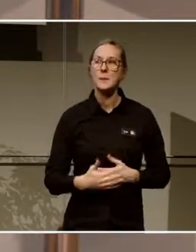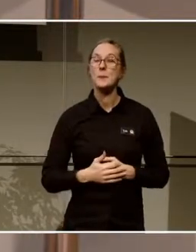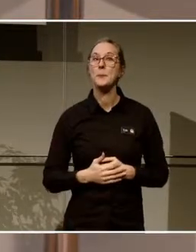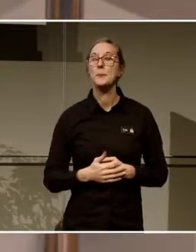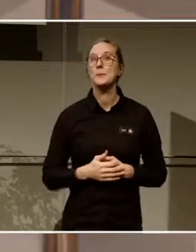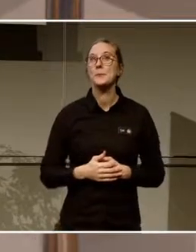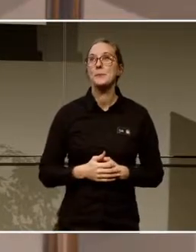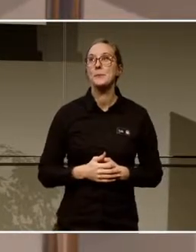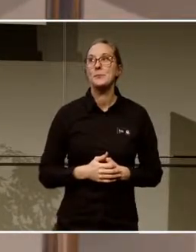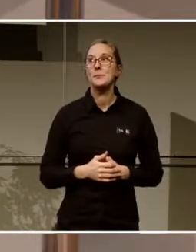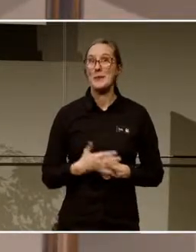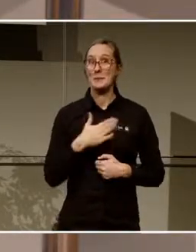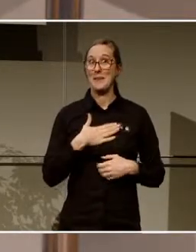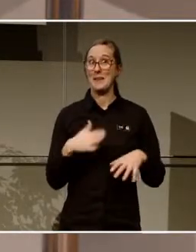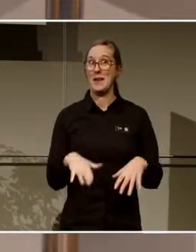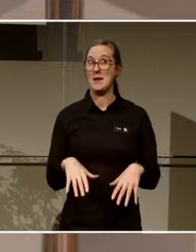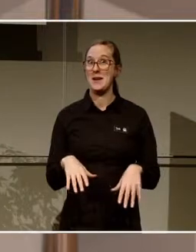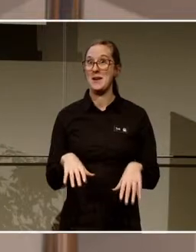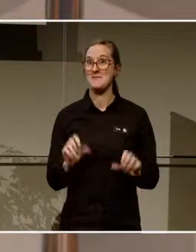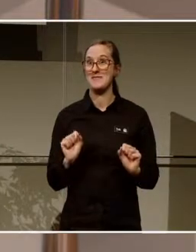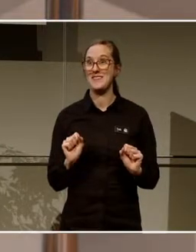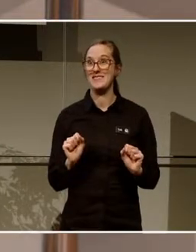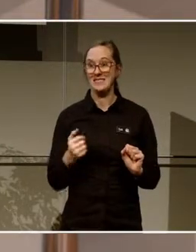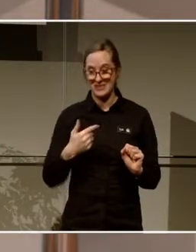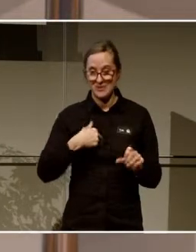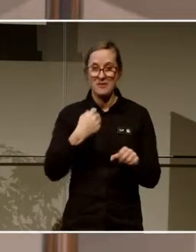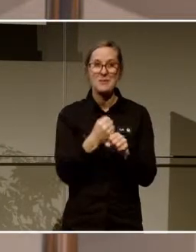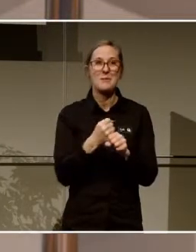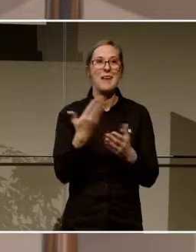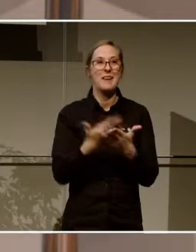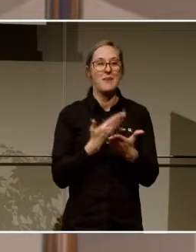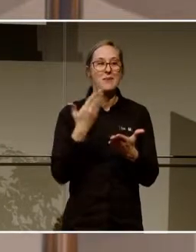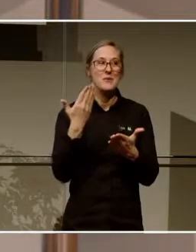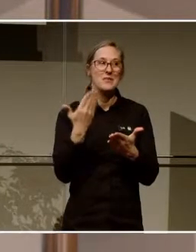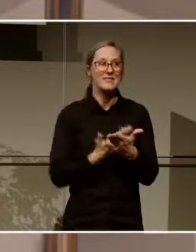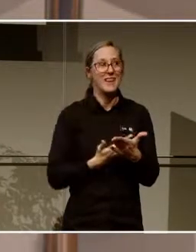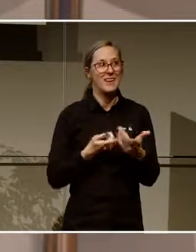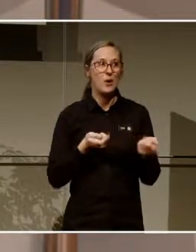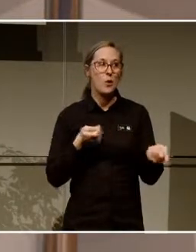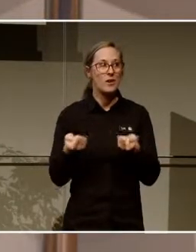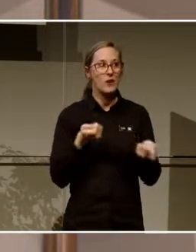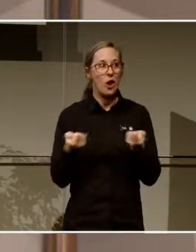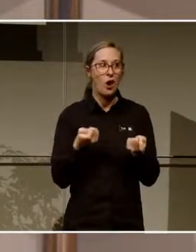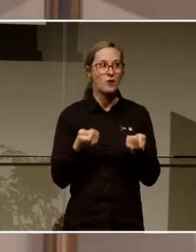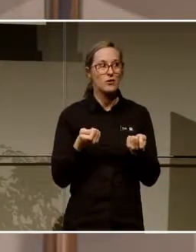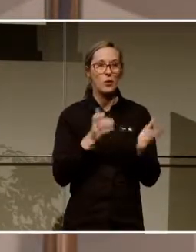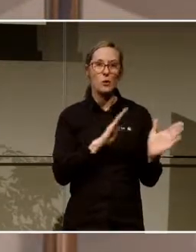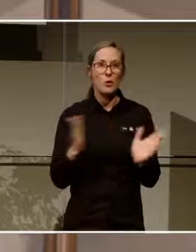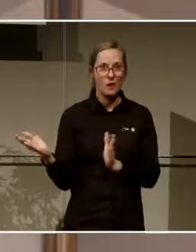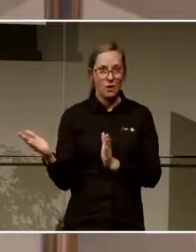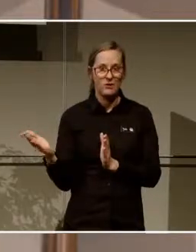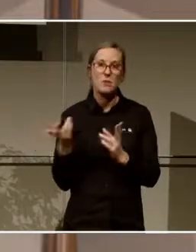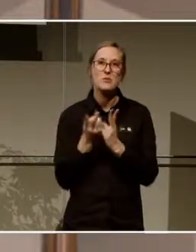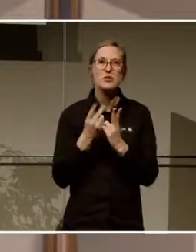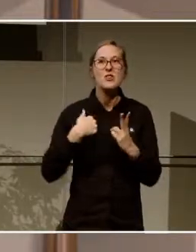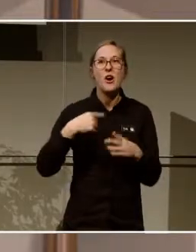Min uppgift. Jag är nationell koordinator. Det betyder att jag hela